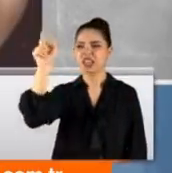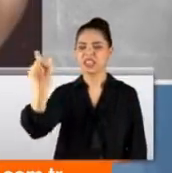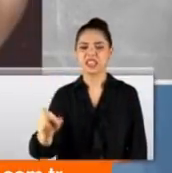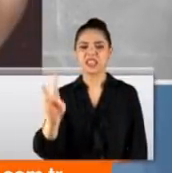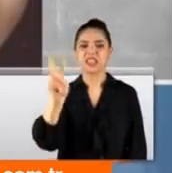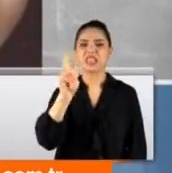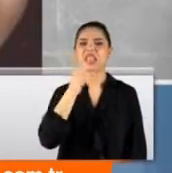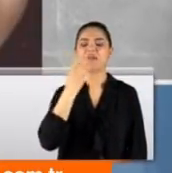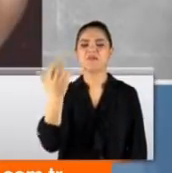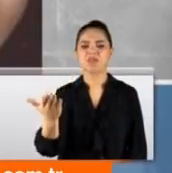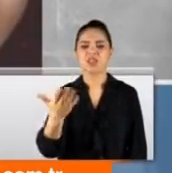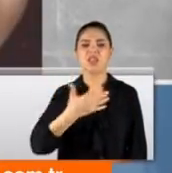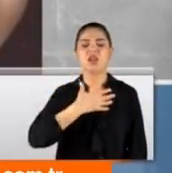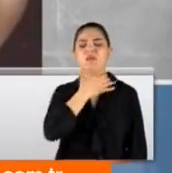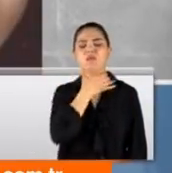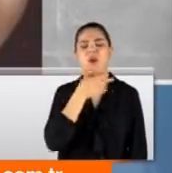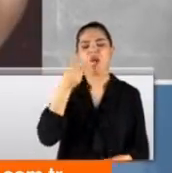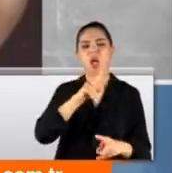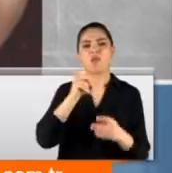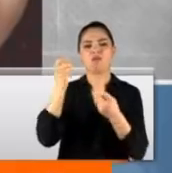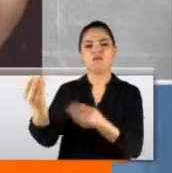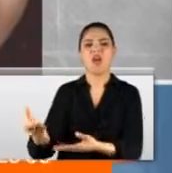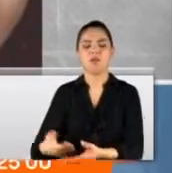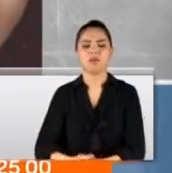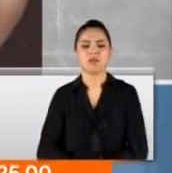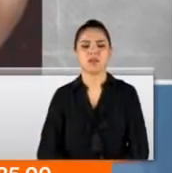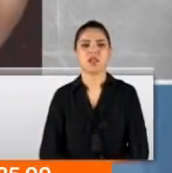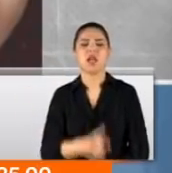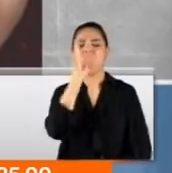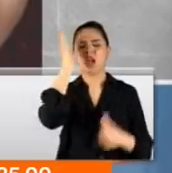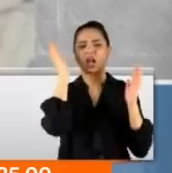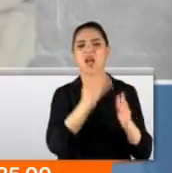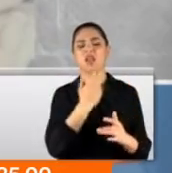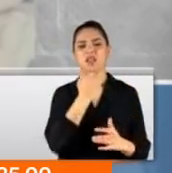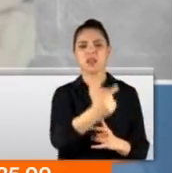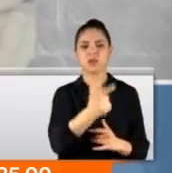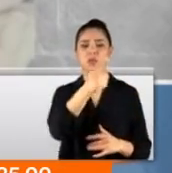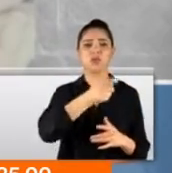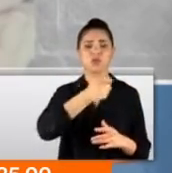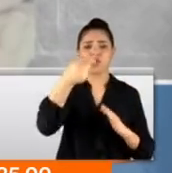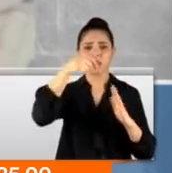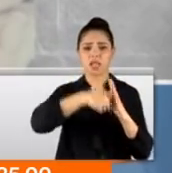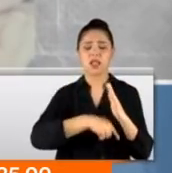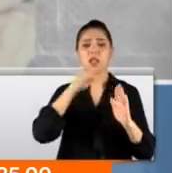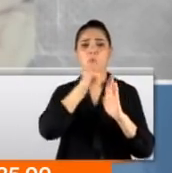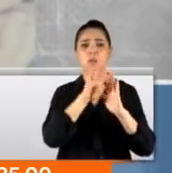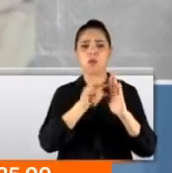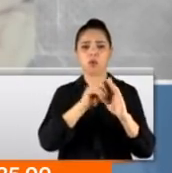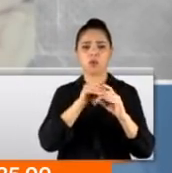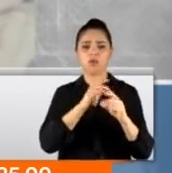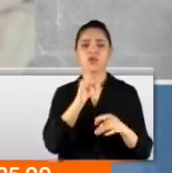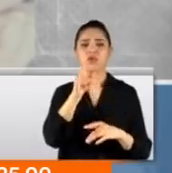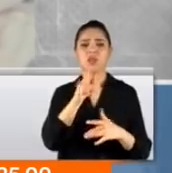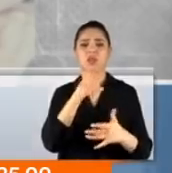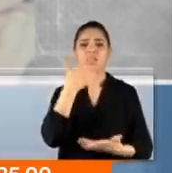yaşındaki küçücük kızı boğarak öldürmüş. Eyvah. Allah kahretsin diyorum. Cinayetin detayları da program sırasında